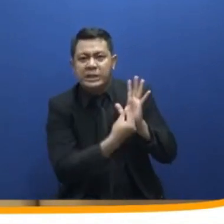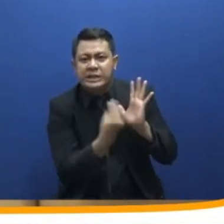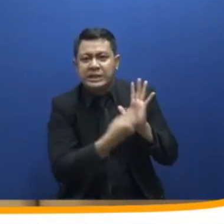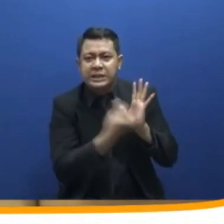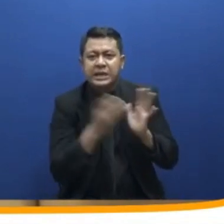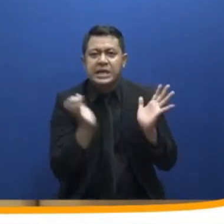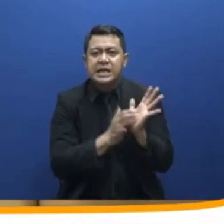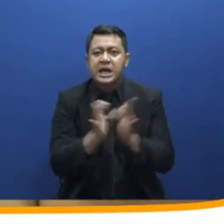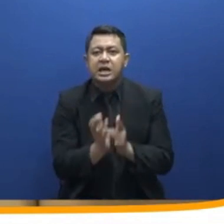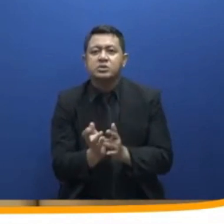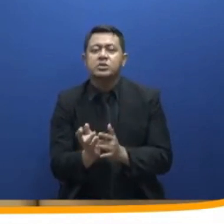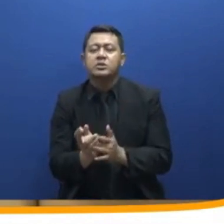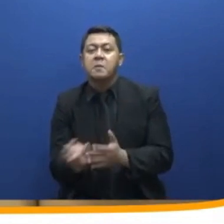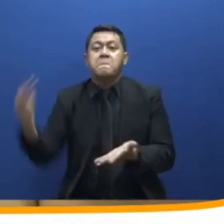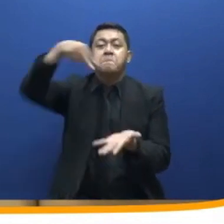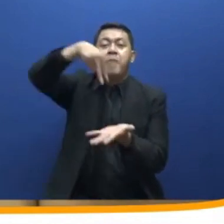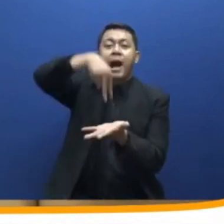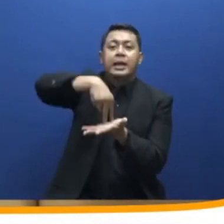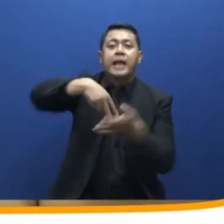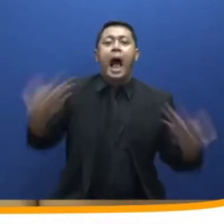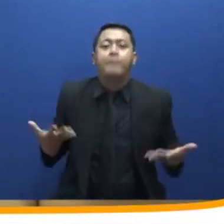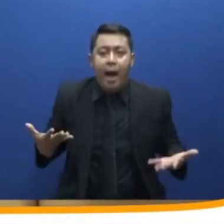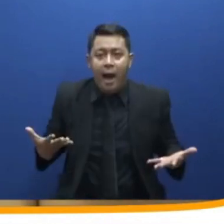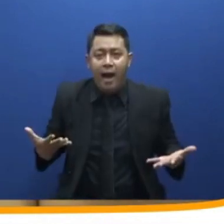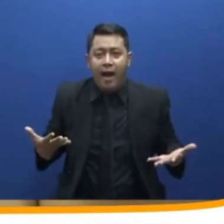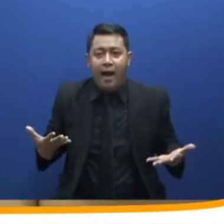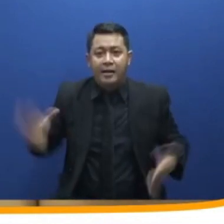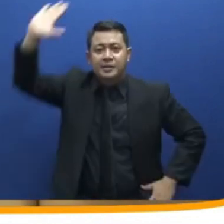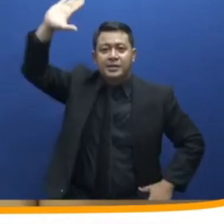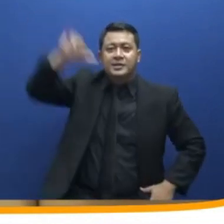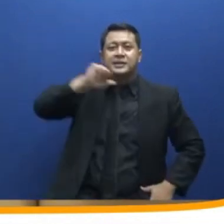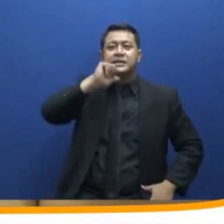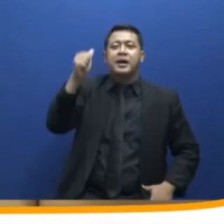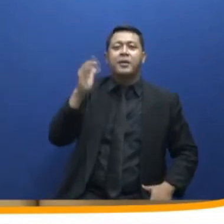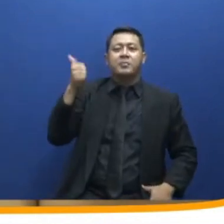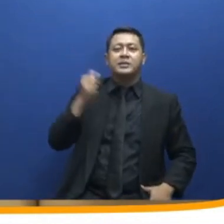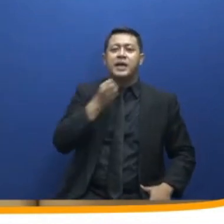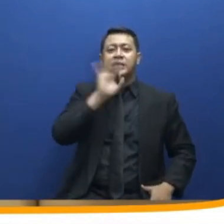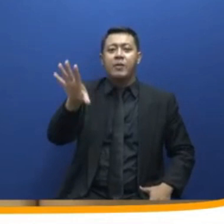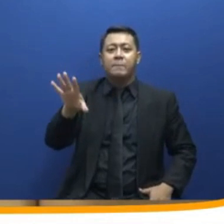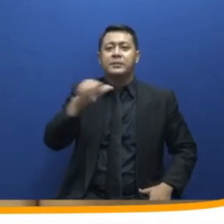itu bangkit dari kematian dan Hai yang bisa jawab Dapat doorprize